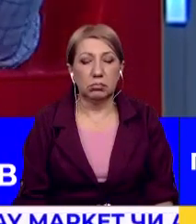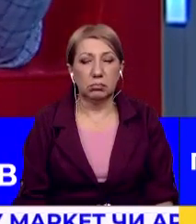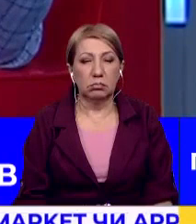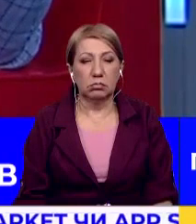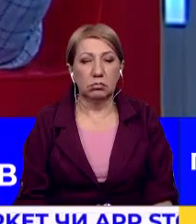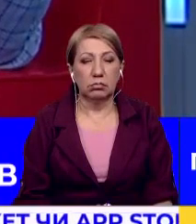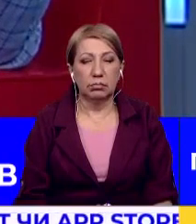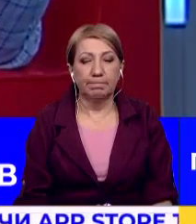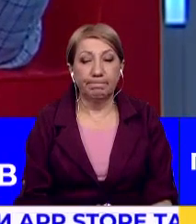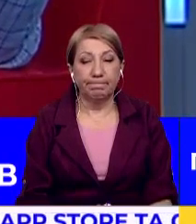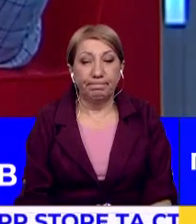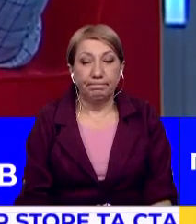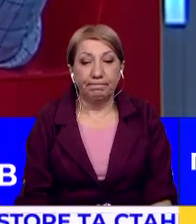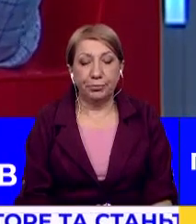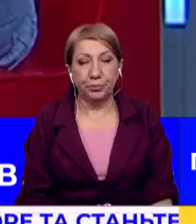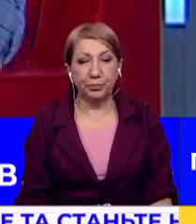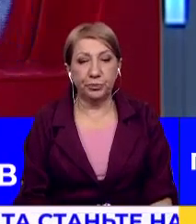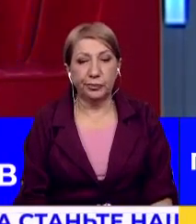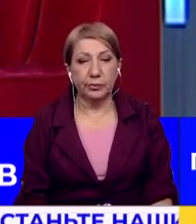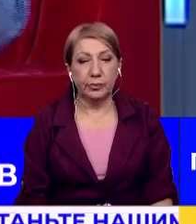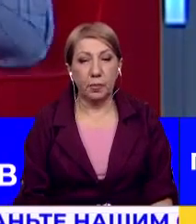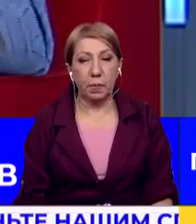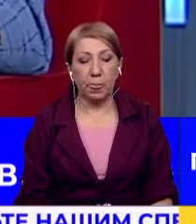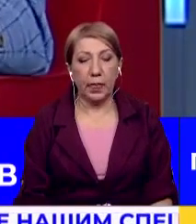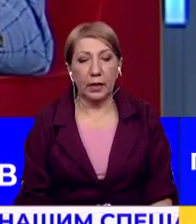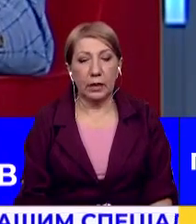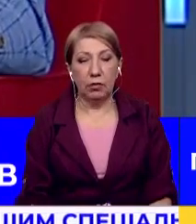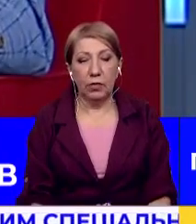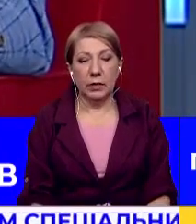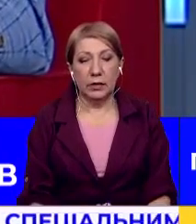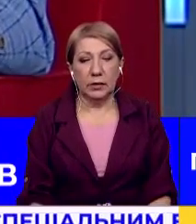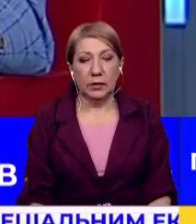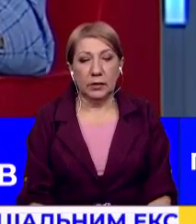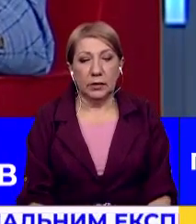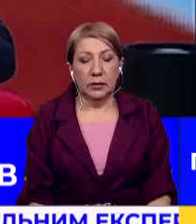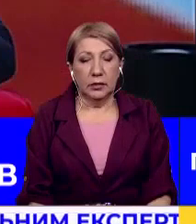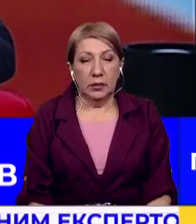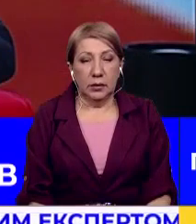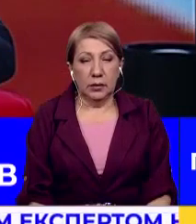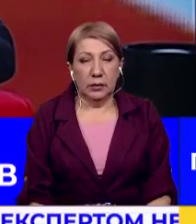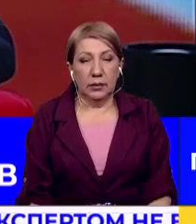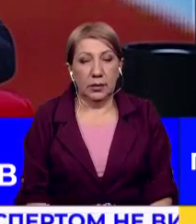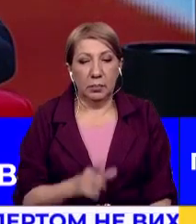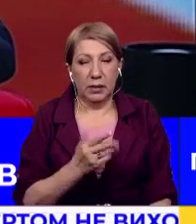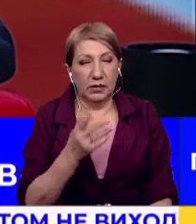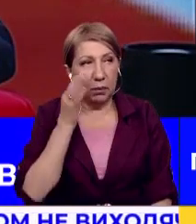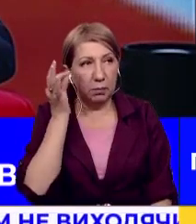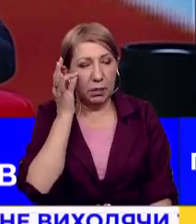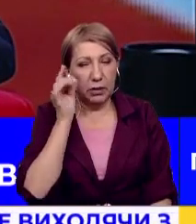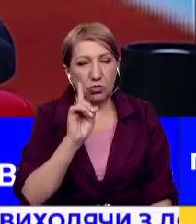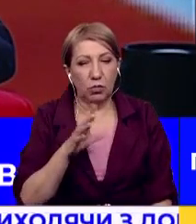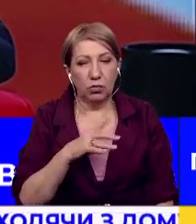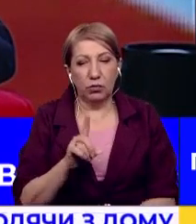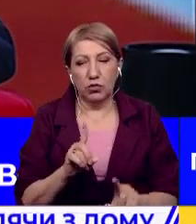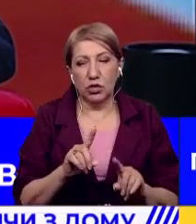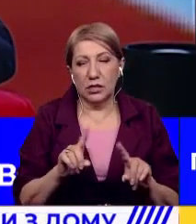Ну, розумієте, в чому різниця? І тут я вже звертаюсь до пана Ляшка. Ми з вами пам'ятаємо, що був